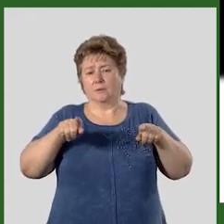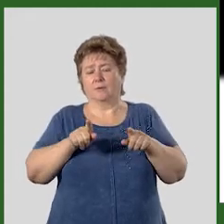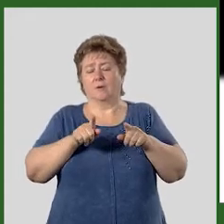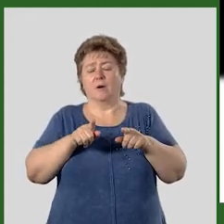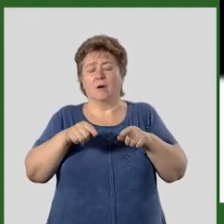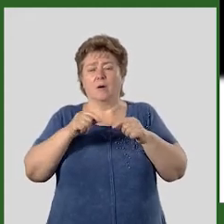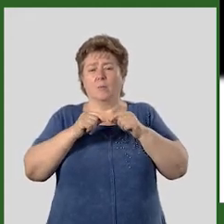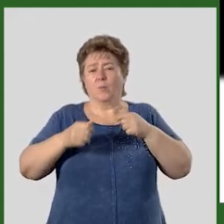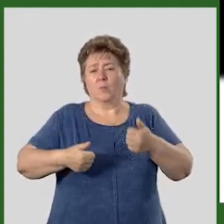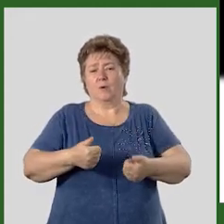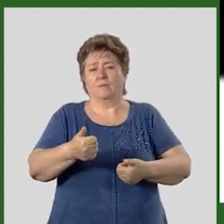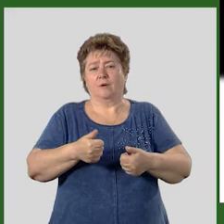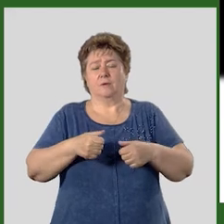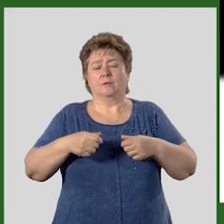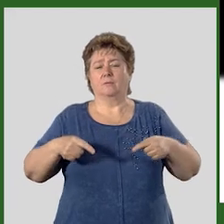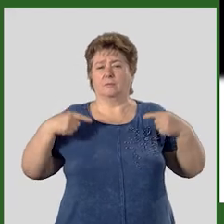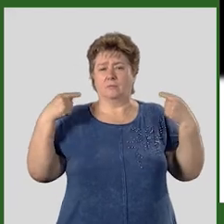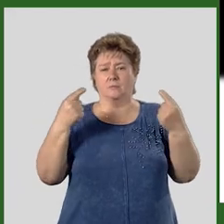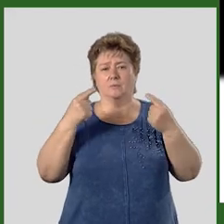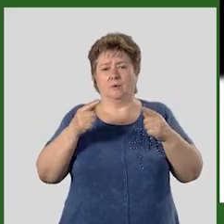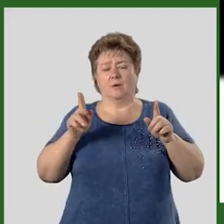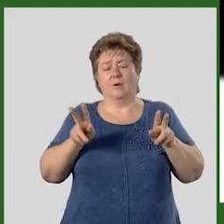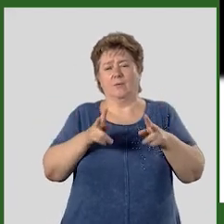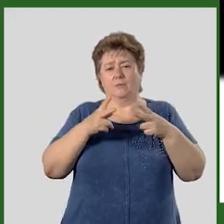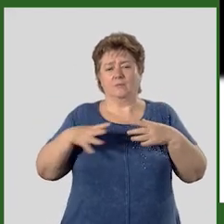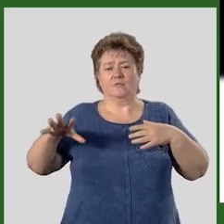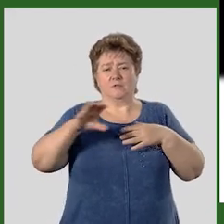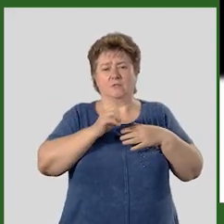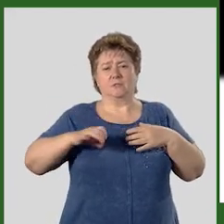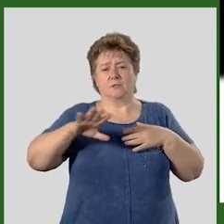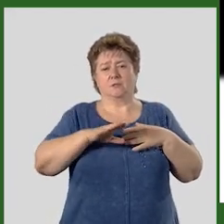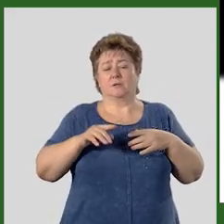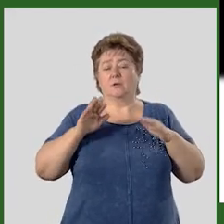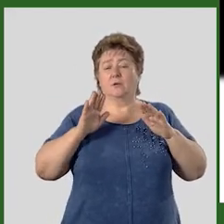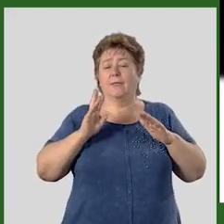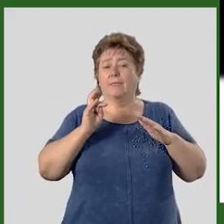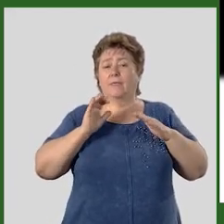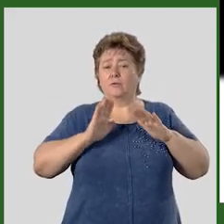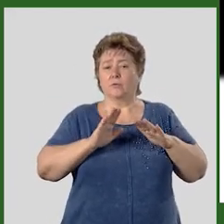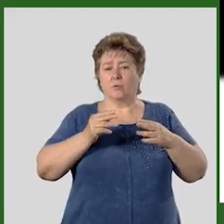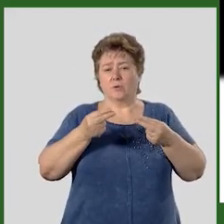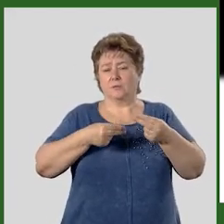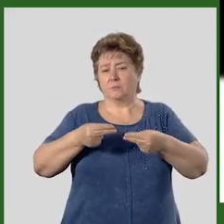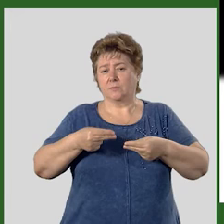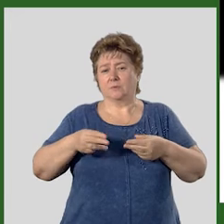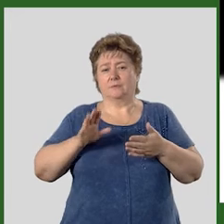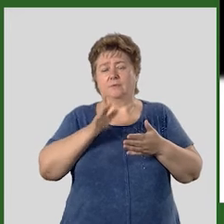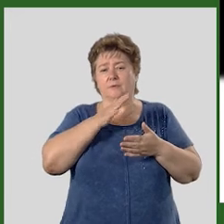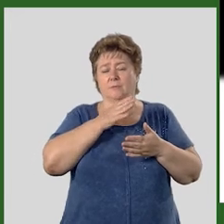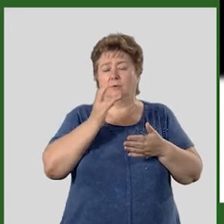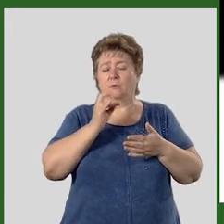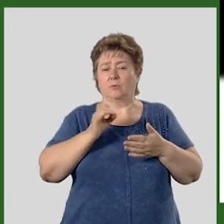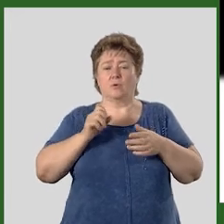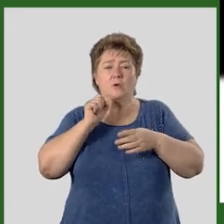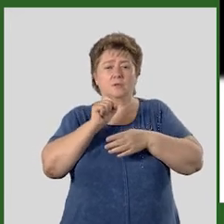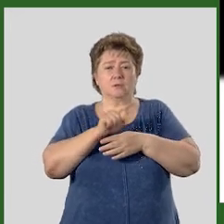палочка, управляет грандиозным хором всей страны. Она не только регистрирует время, но